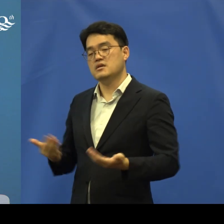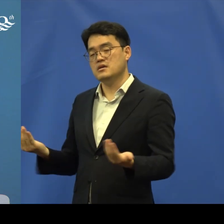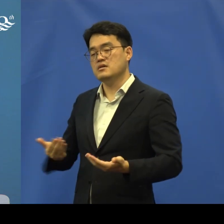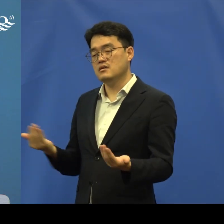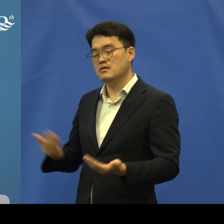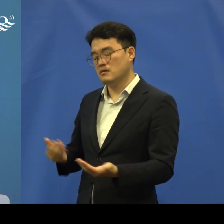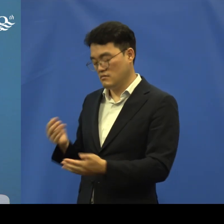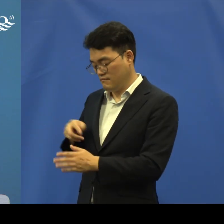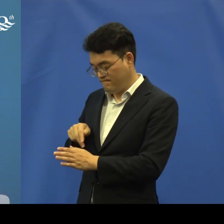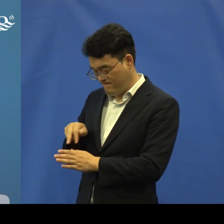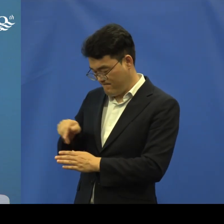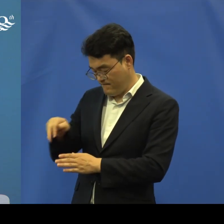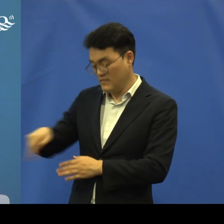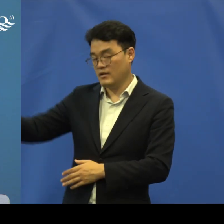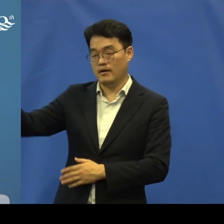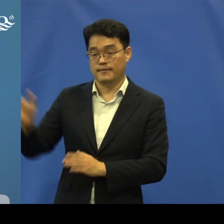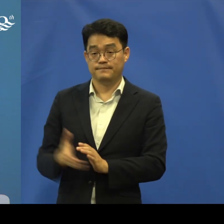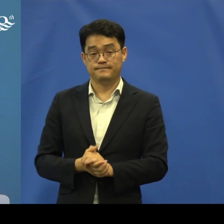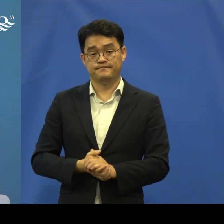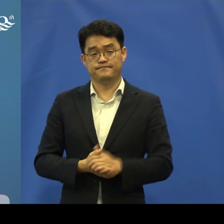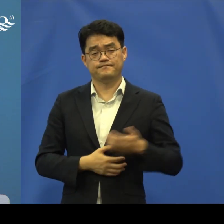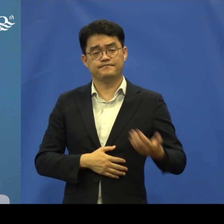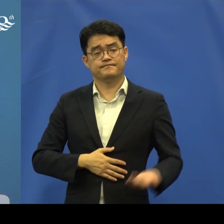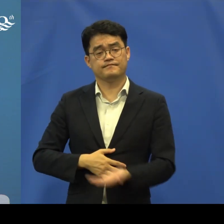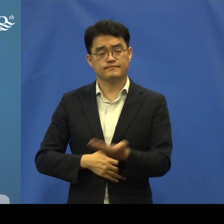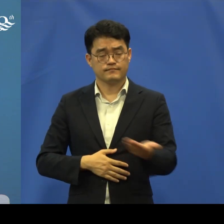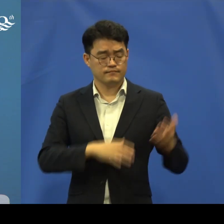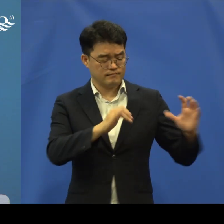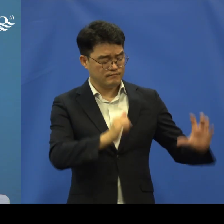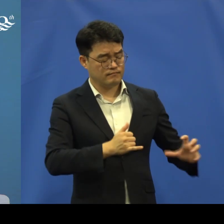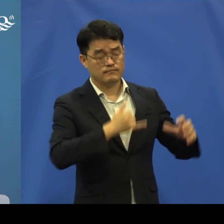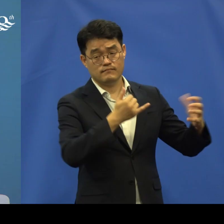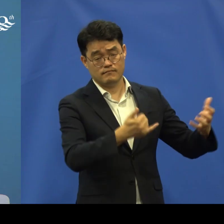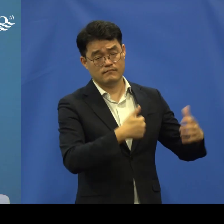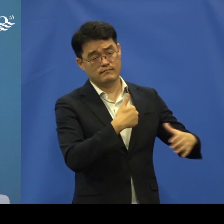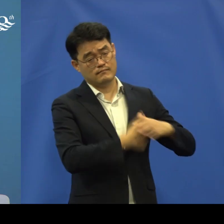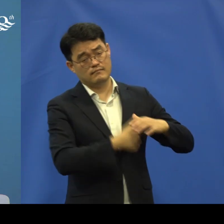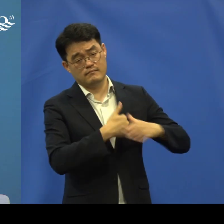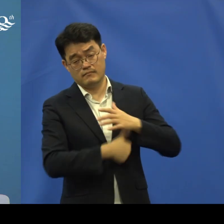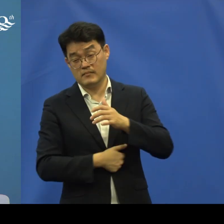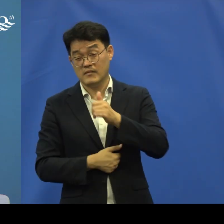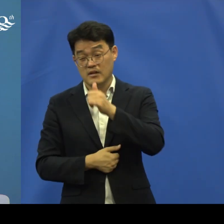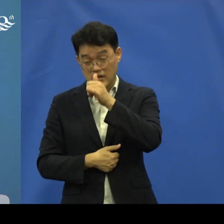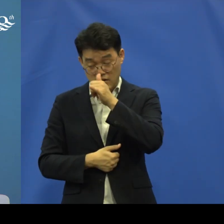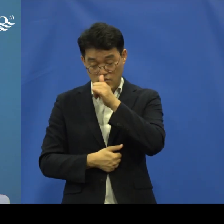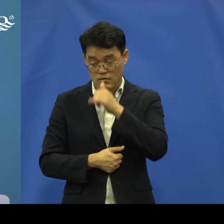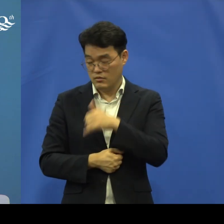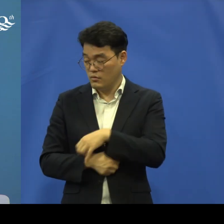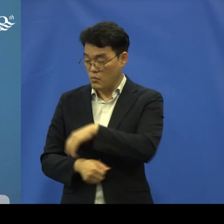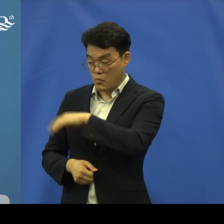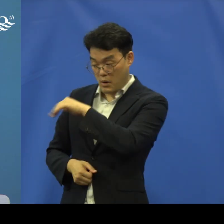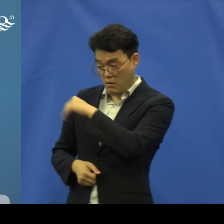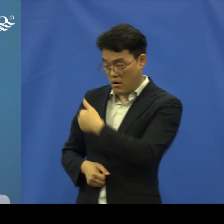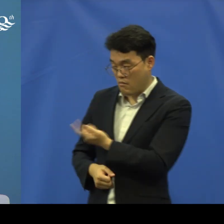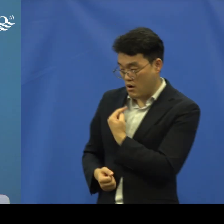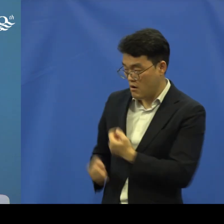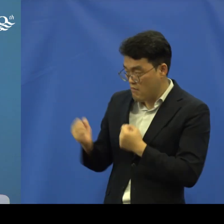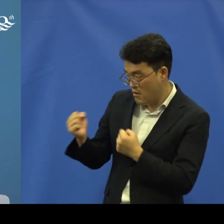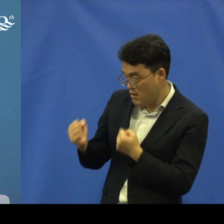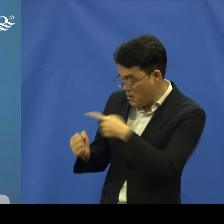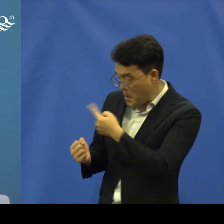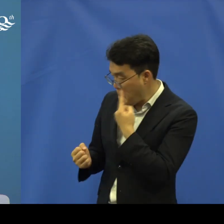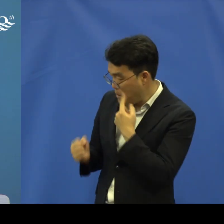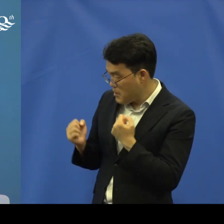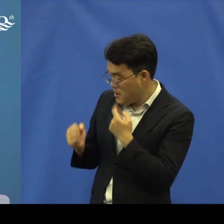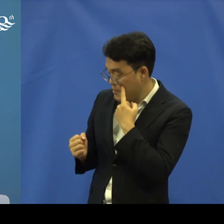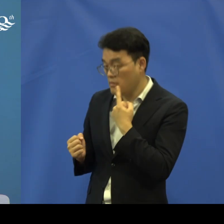세상 안에서 날마다 벌어지는 일이에요. 시비를 걸어요. 그리고 거기에 응해주기를 기다려요. 그러면 응하는